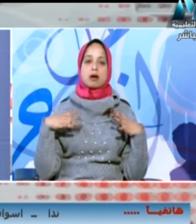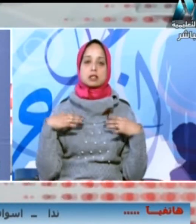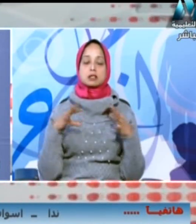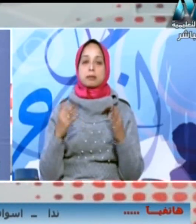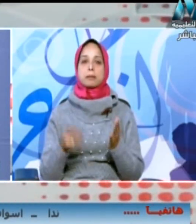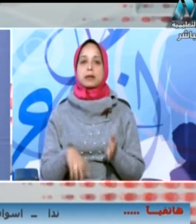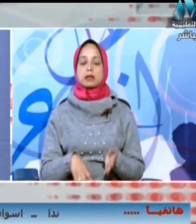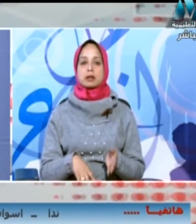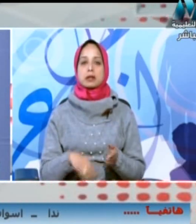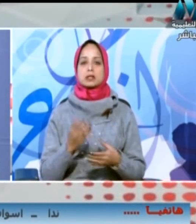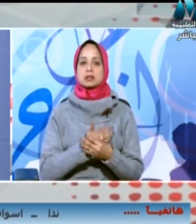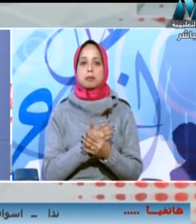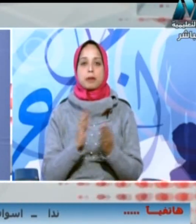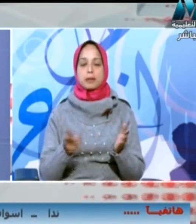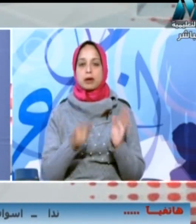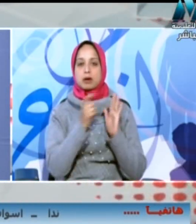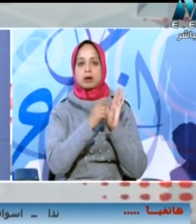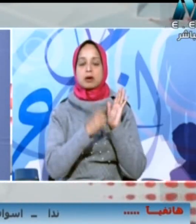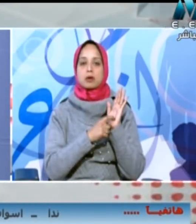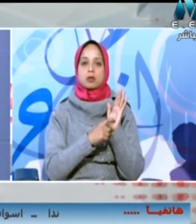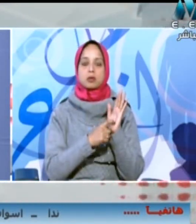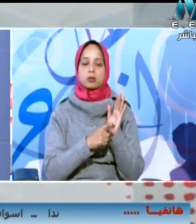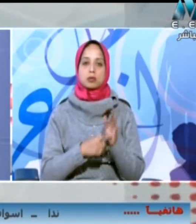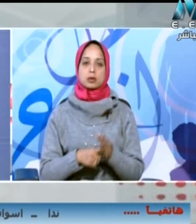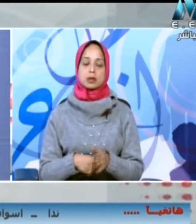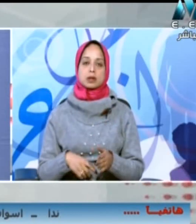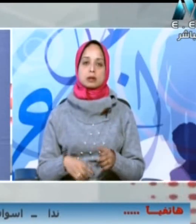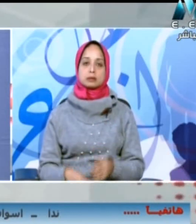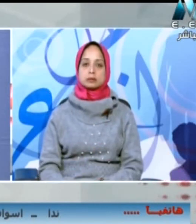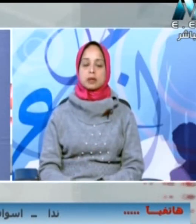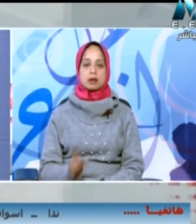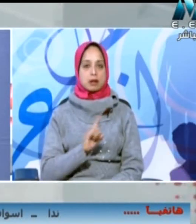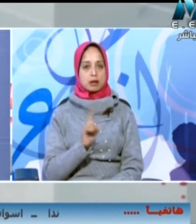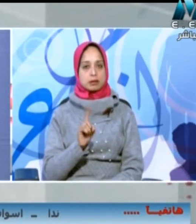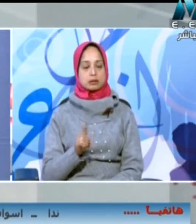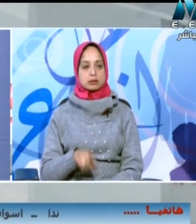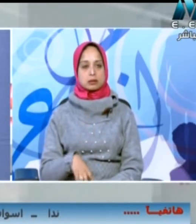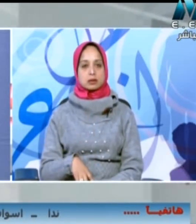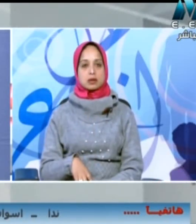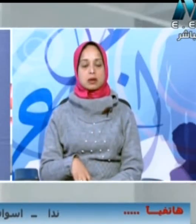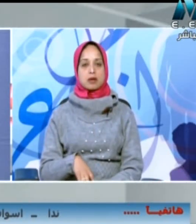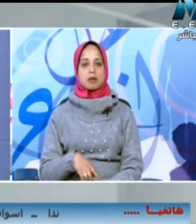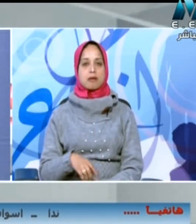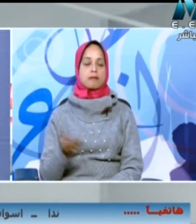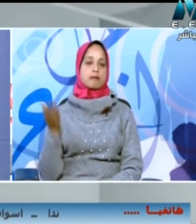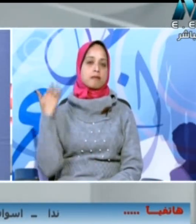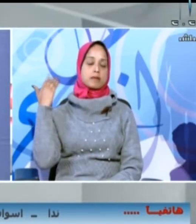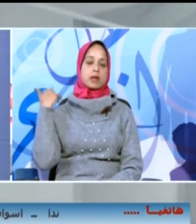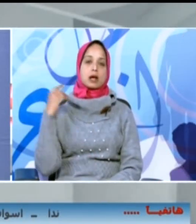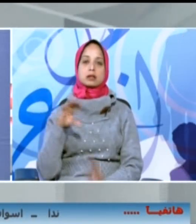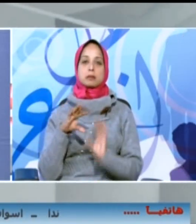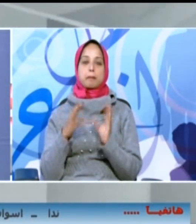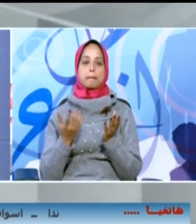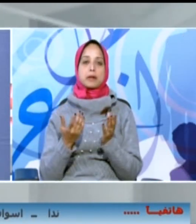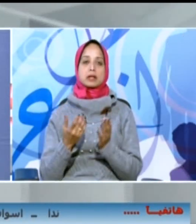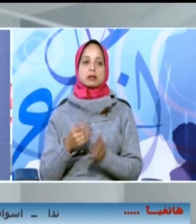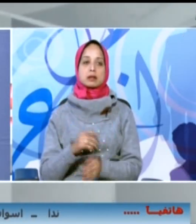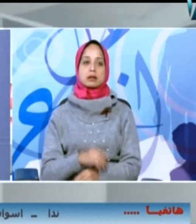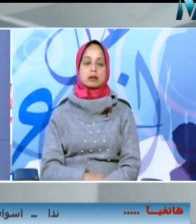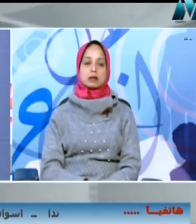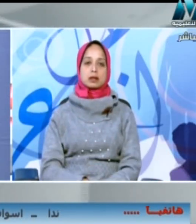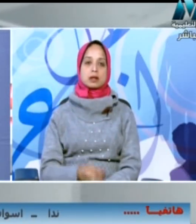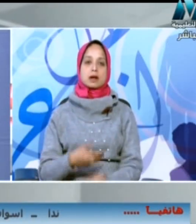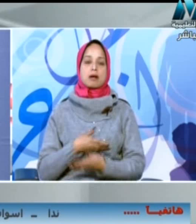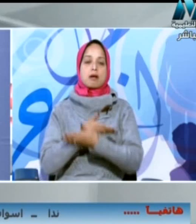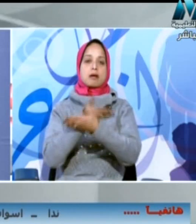قانون المقابلة ونتائج قانون المقابلة، مش كل ده؟ لا لا يا مستر، في عهد من صدر كل منهما وأحكام كل منهما. طب أنا هكبر السؤال